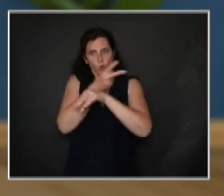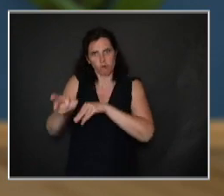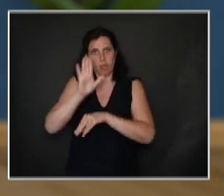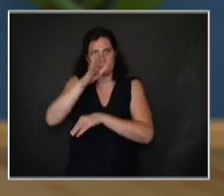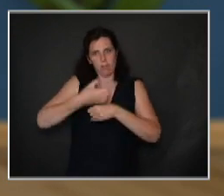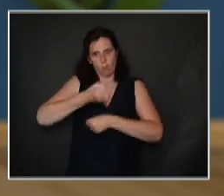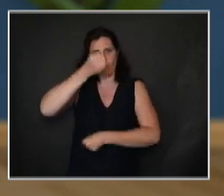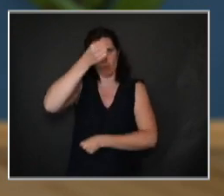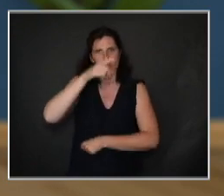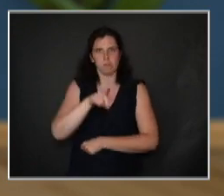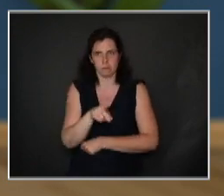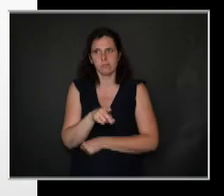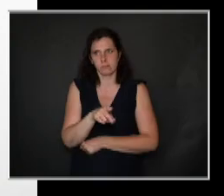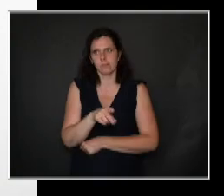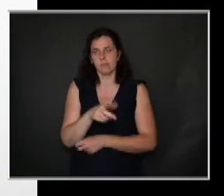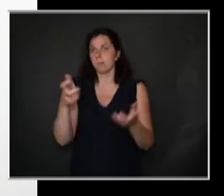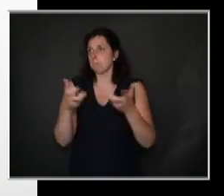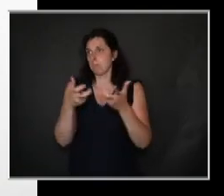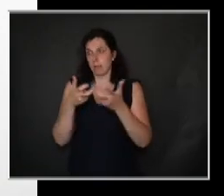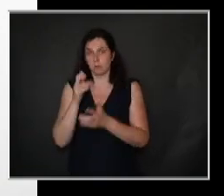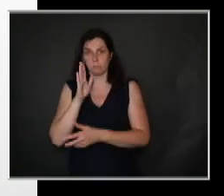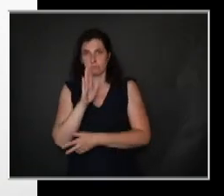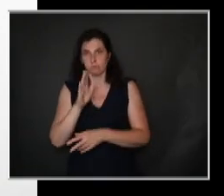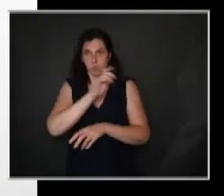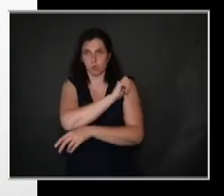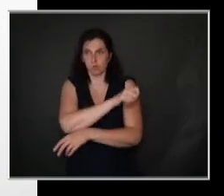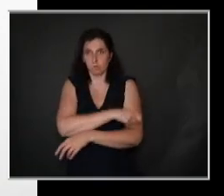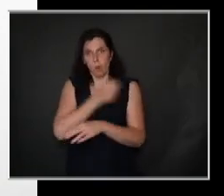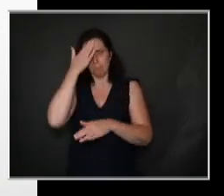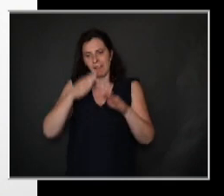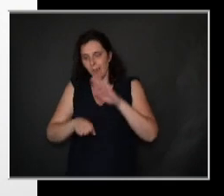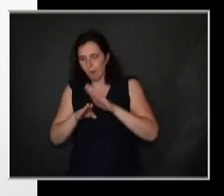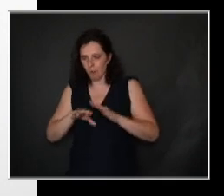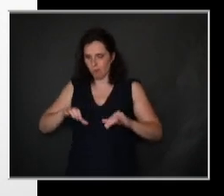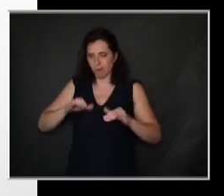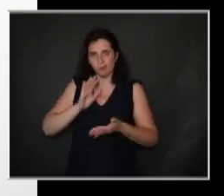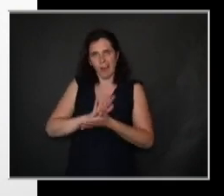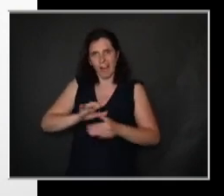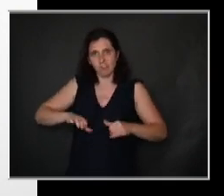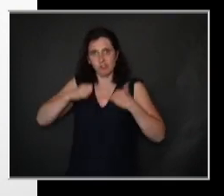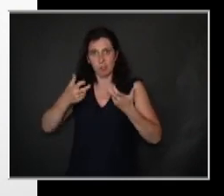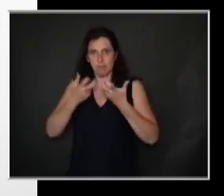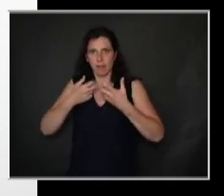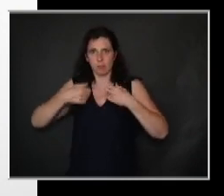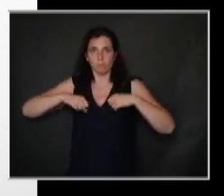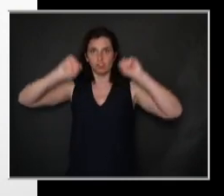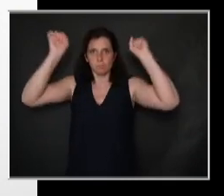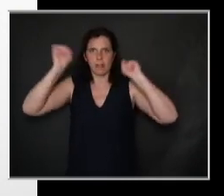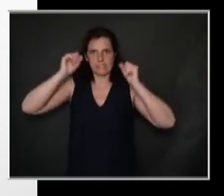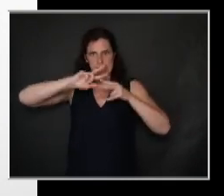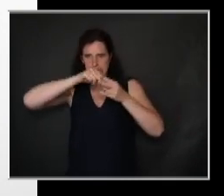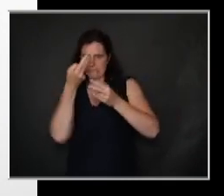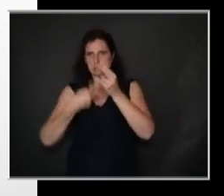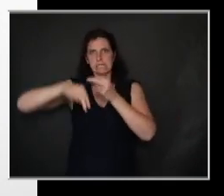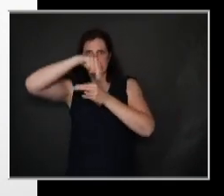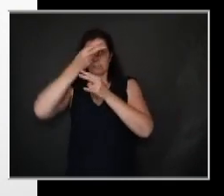vertébrale. Surtout par exemple, des sports quand on les commence tôt, comme les gymnastes, les gymnastiques, à un